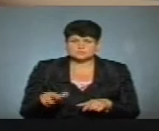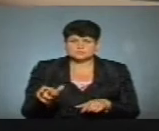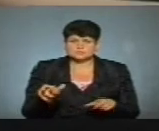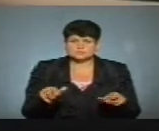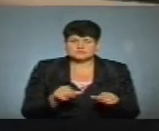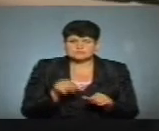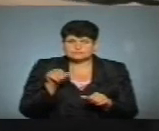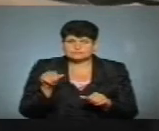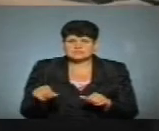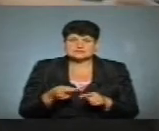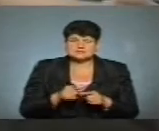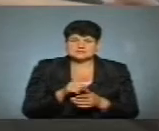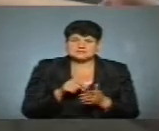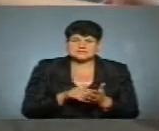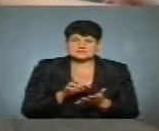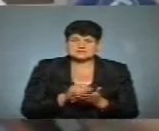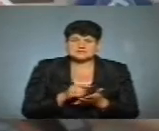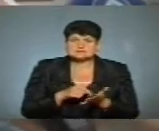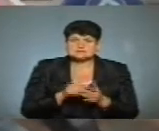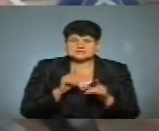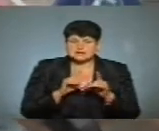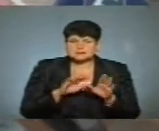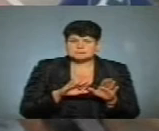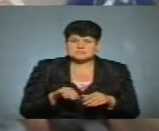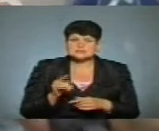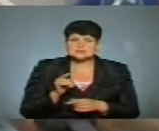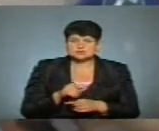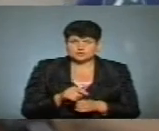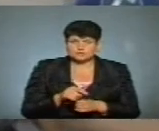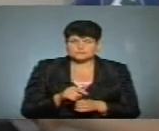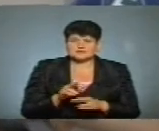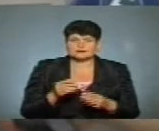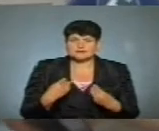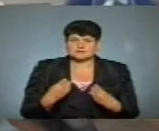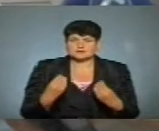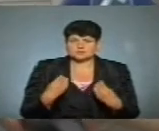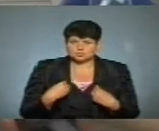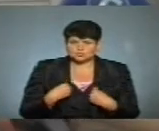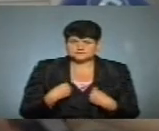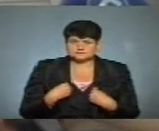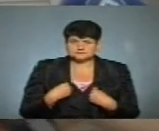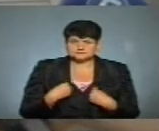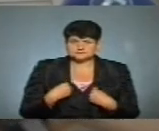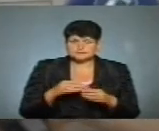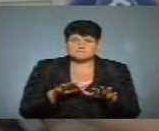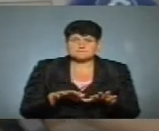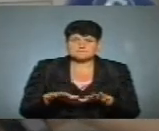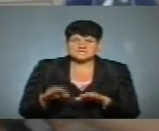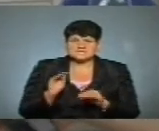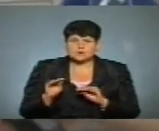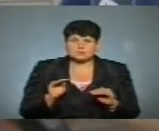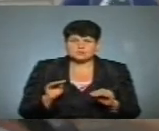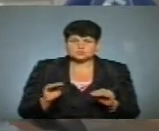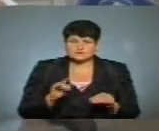межі. Цим питанням займається міська рада. Та як після того, як нам нададуть місце